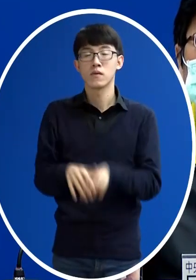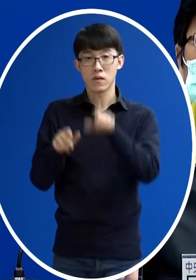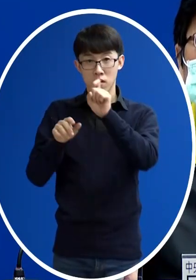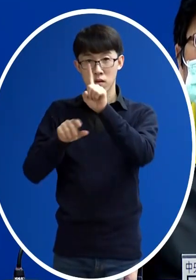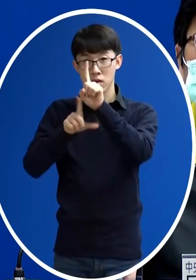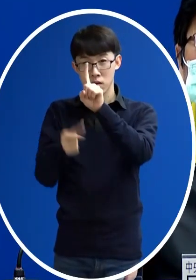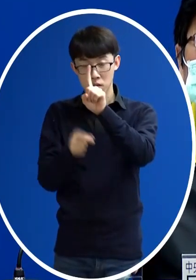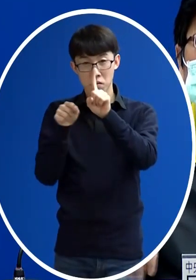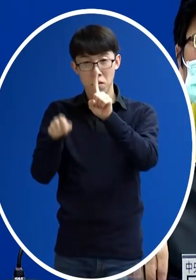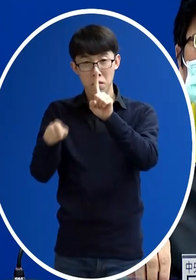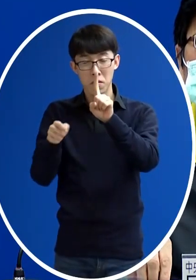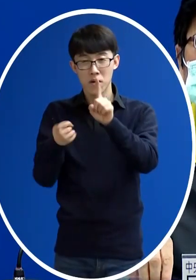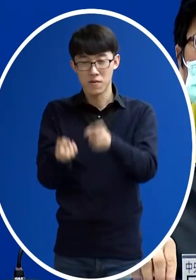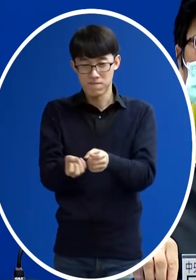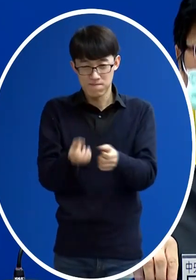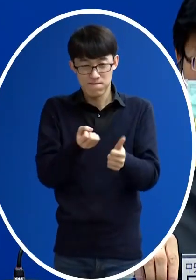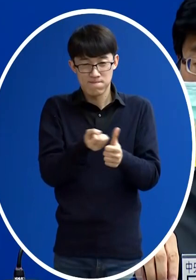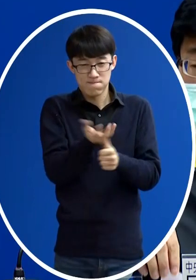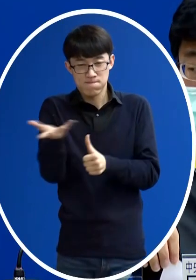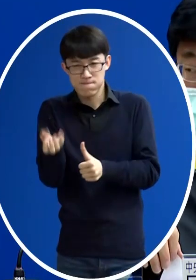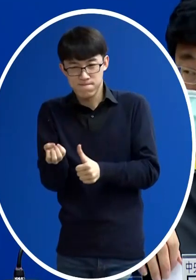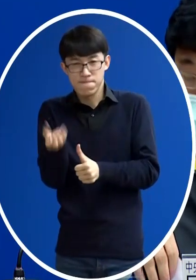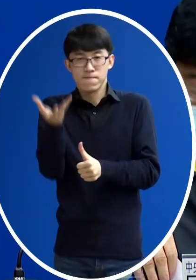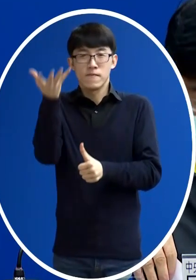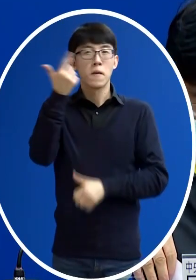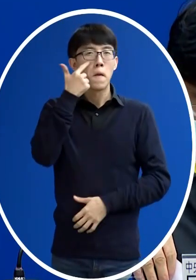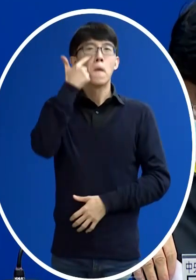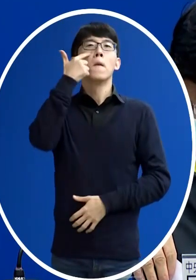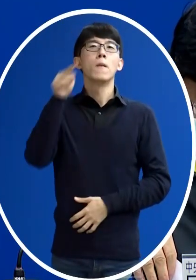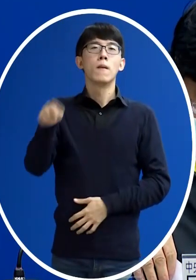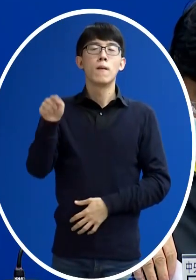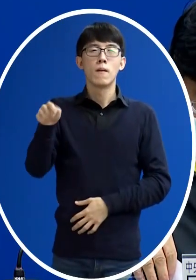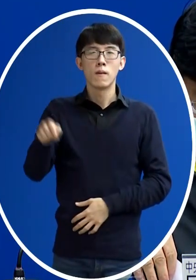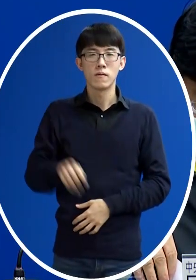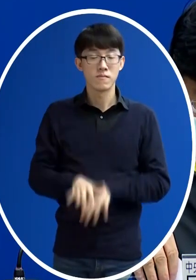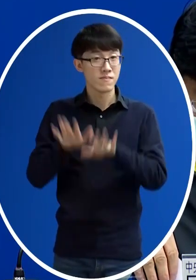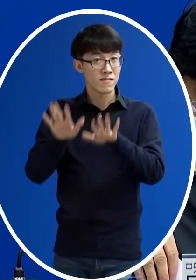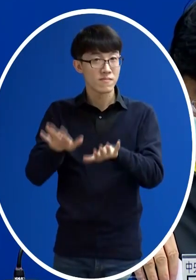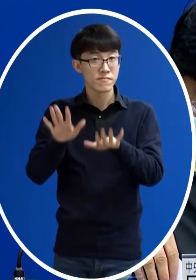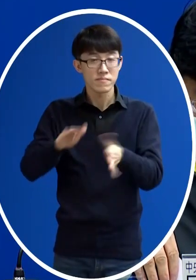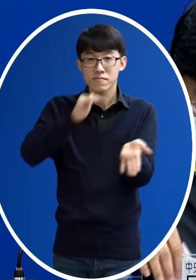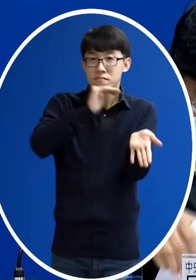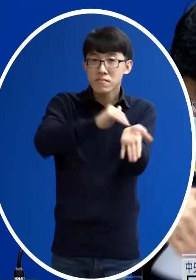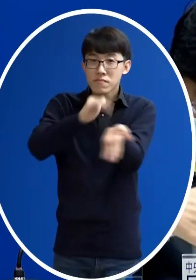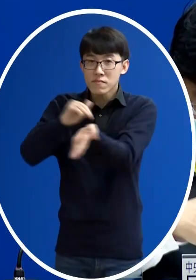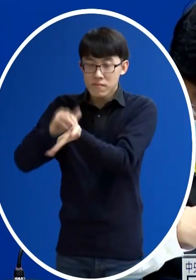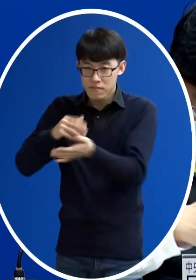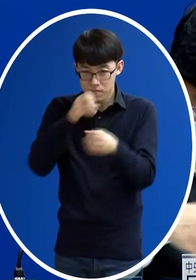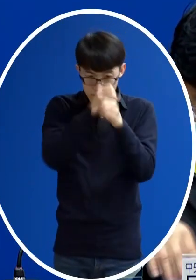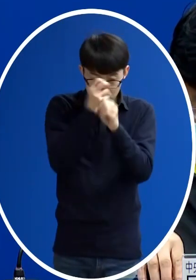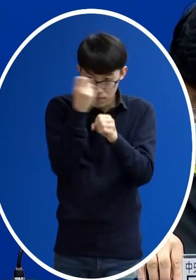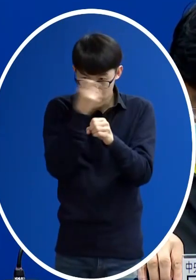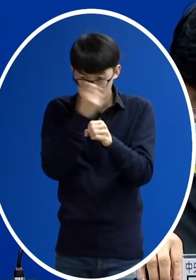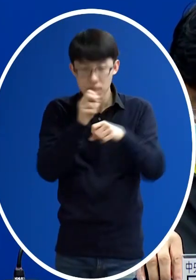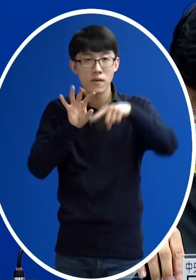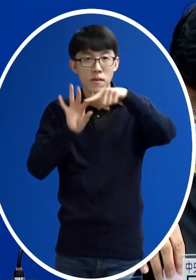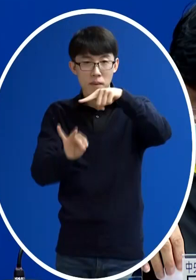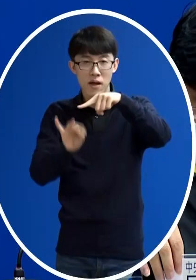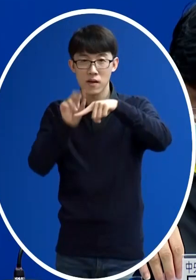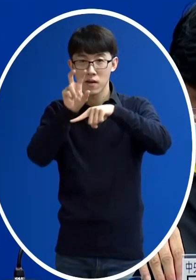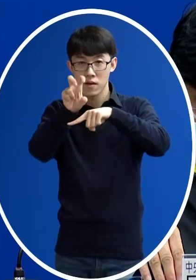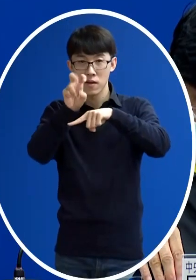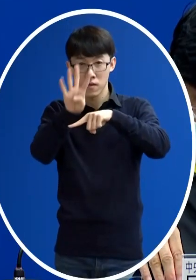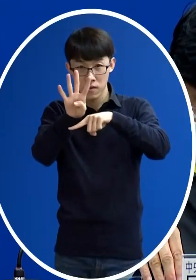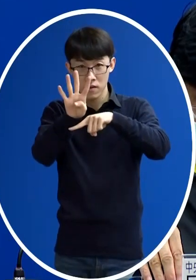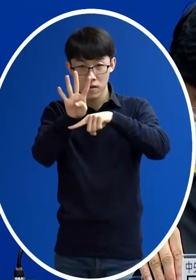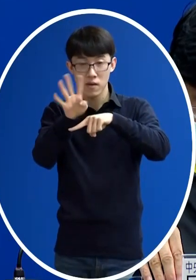经一枝独秀，超过了 Delta，目前是占11月所有的这个定序结果里头的74%。